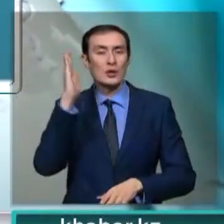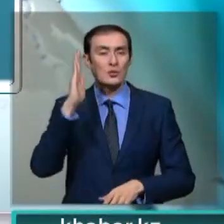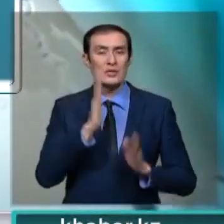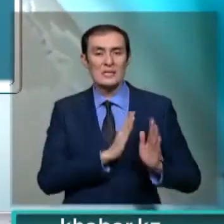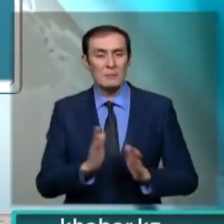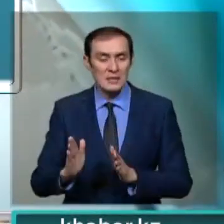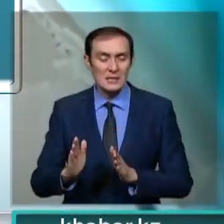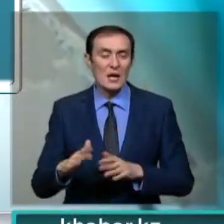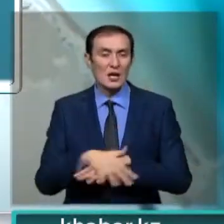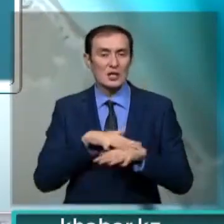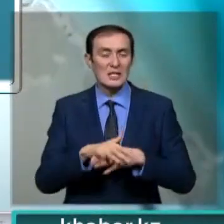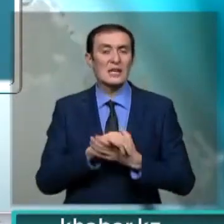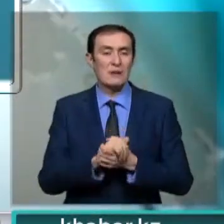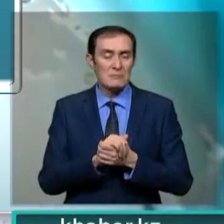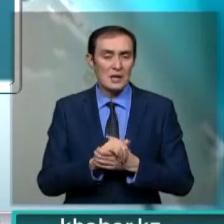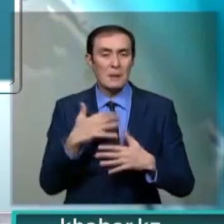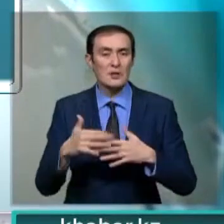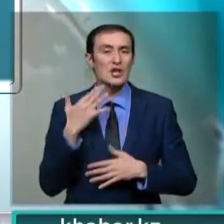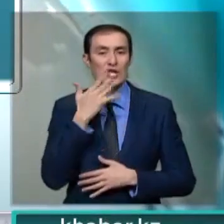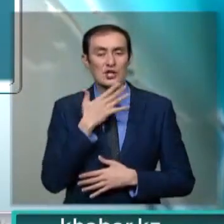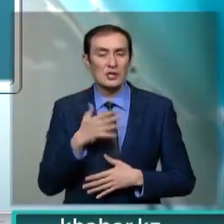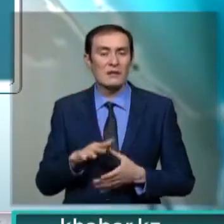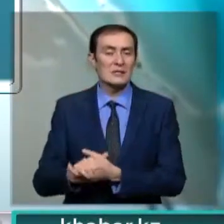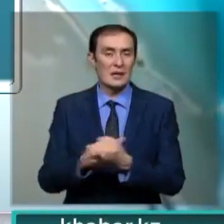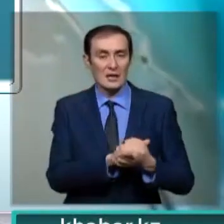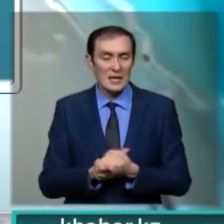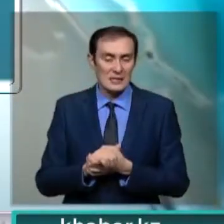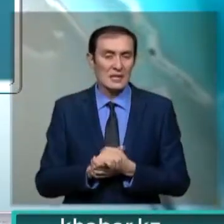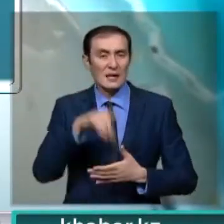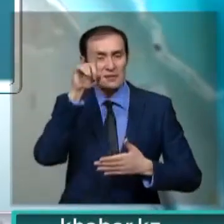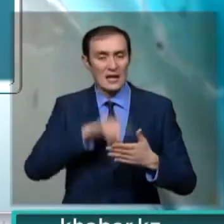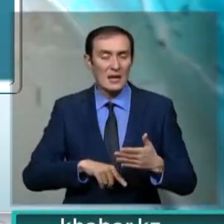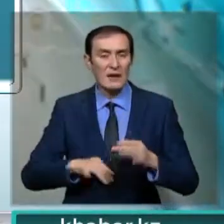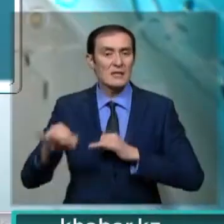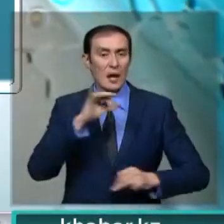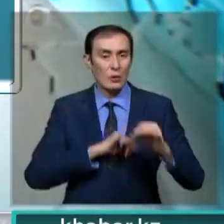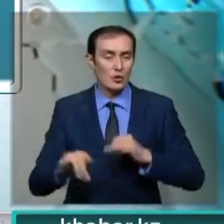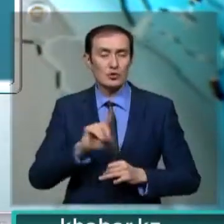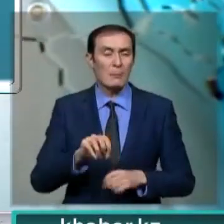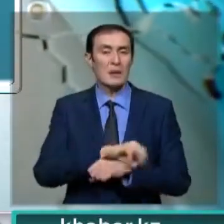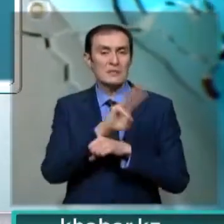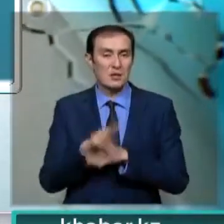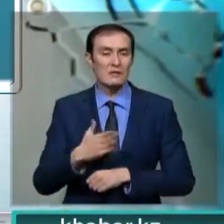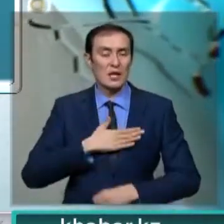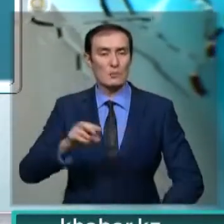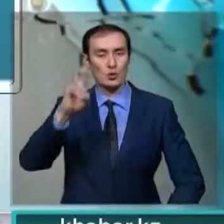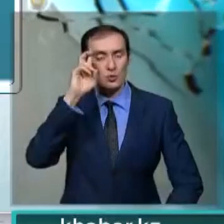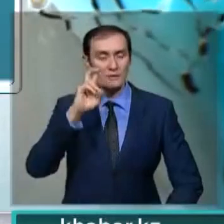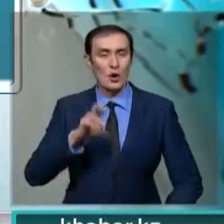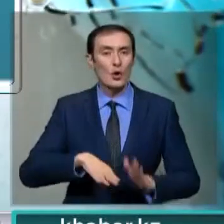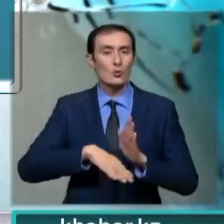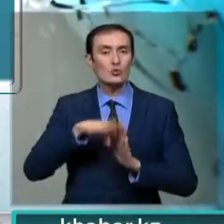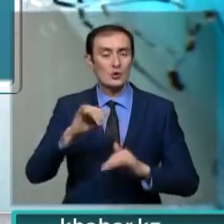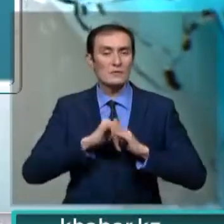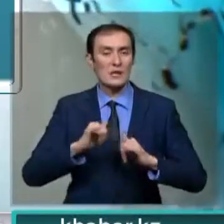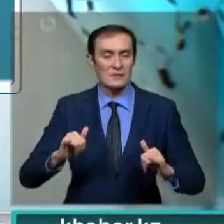стабильности гражданского мира межэтнического согласия и межконфессионального диалога что обеспечило нашей стране устойчивый рост